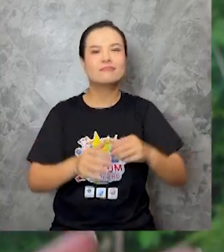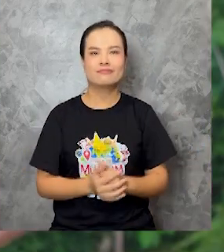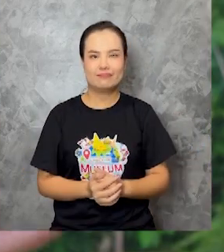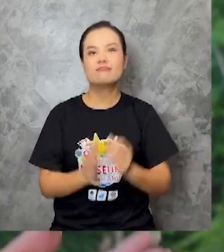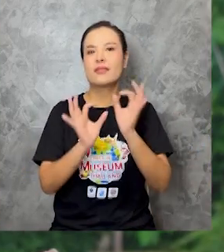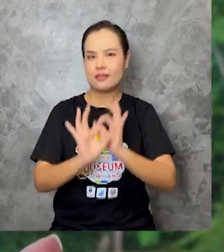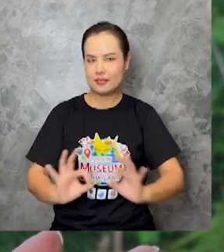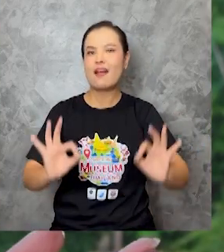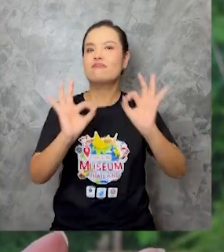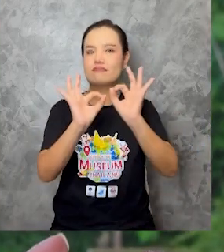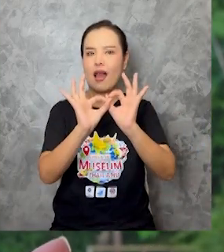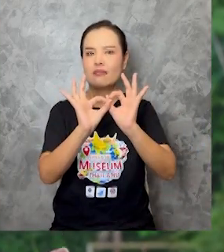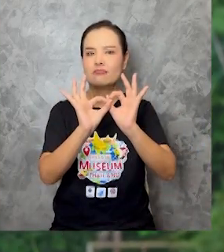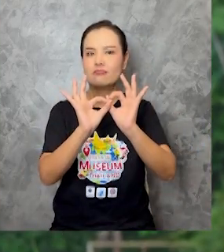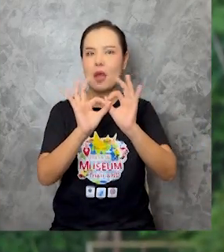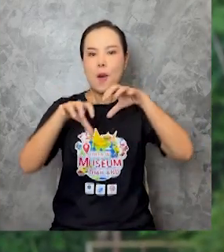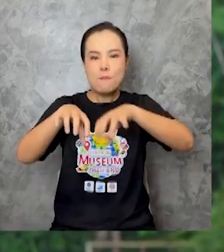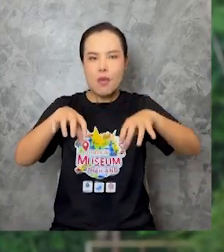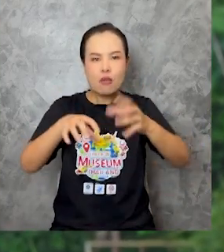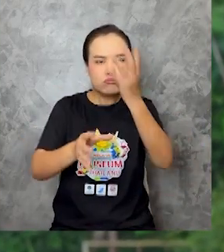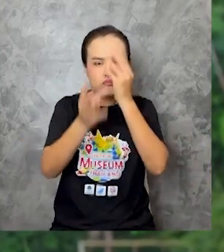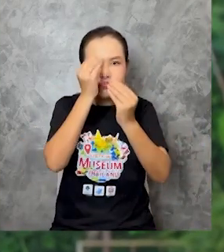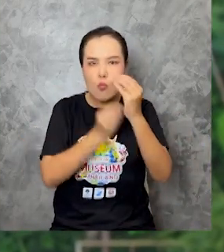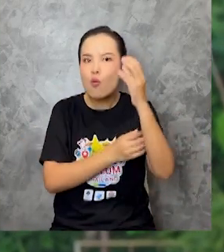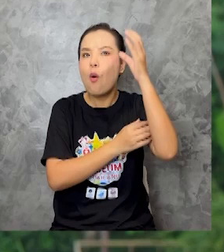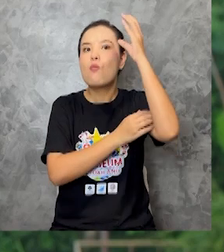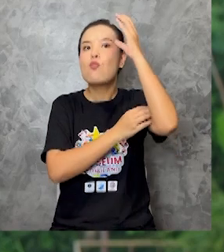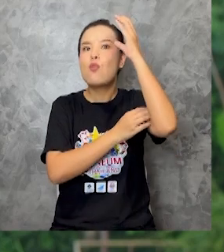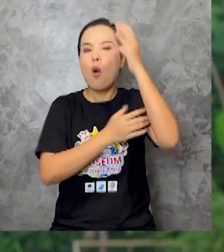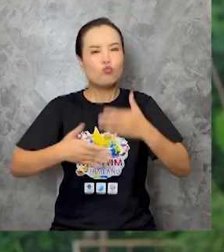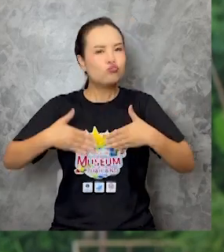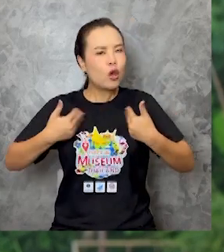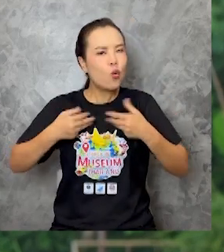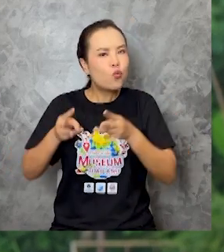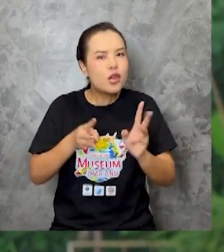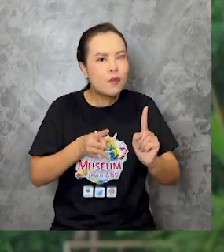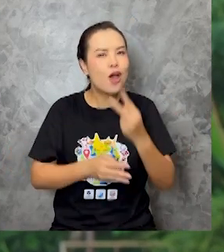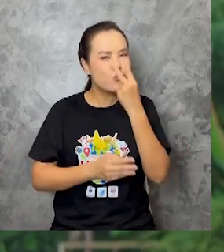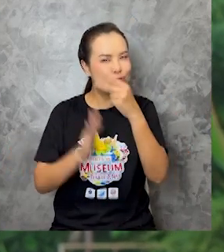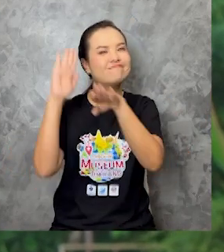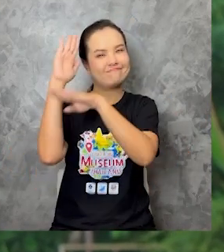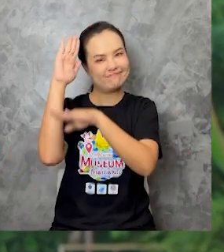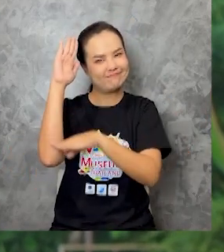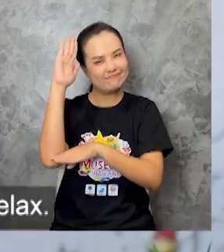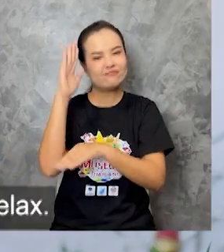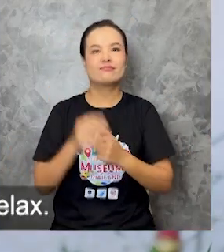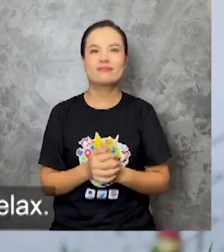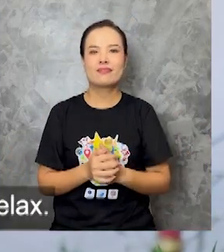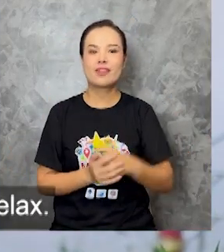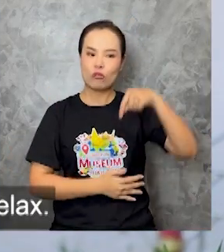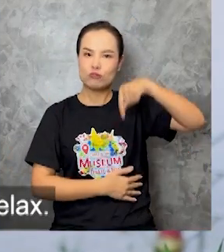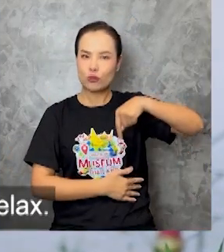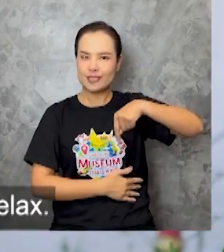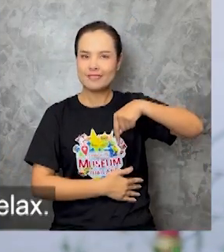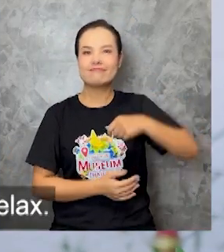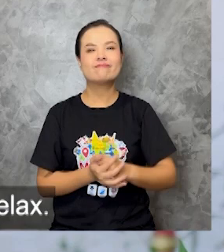ะแล้วก็ที่สำคัญเนี่ยเรายังเป็นเมือง Learning City ด้วยนะคะแต่ว่าเราจะมาเรียนรู้ให้สนุกยังไงเนี่ยก็ต้องมาดูรายการนี้สิคะแล้วบรรยากาศ